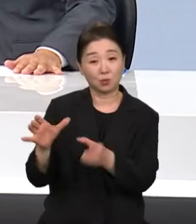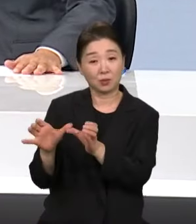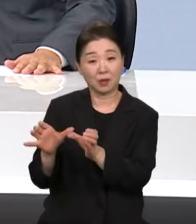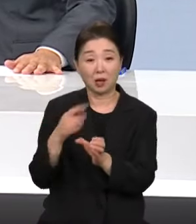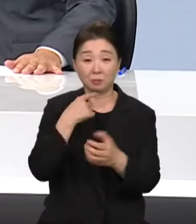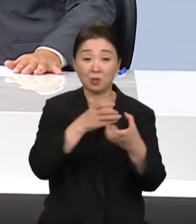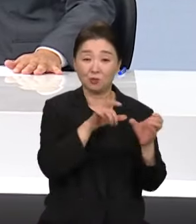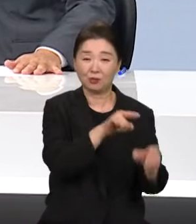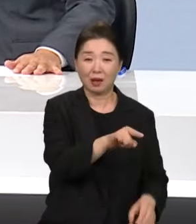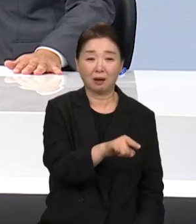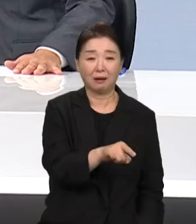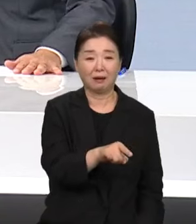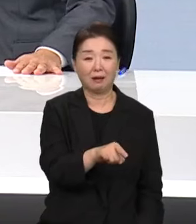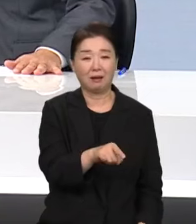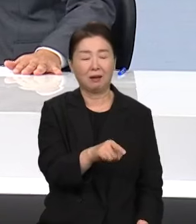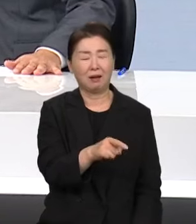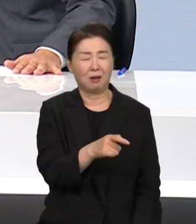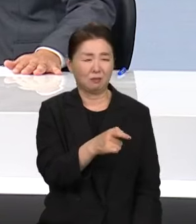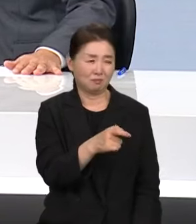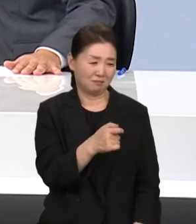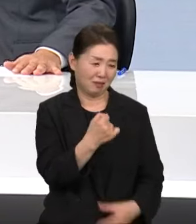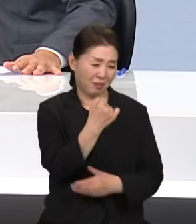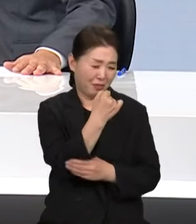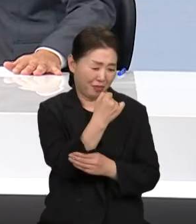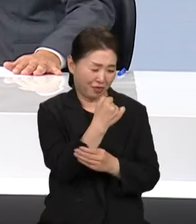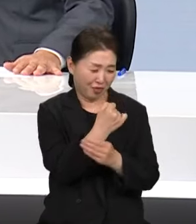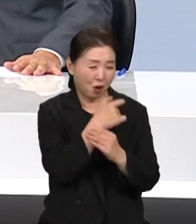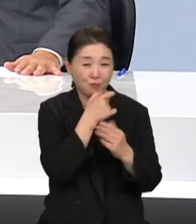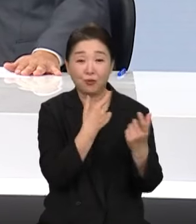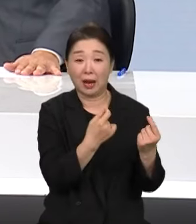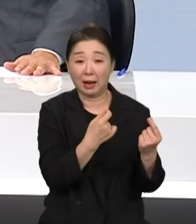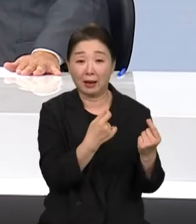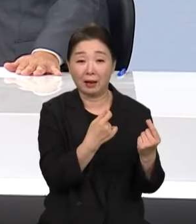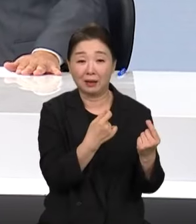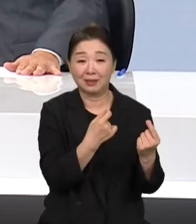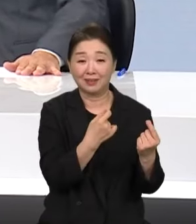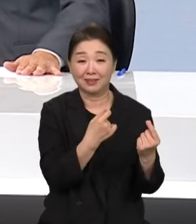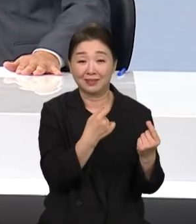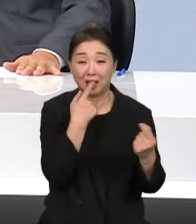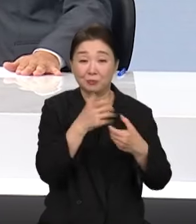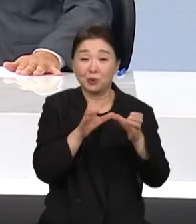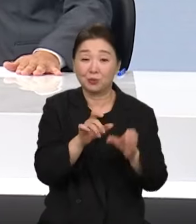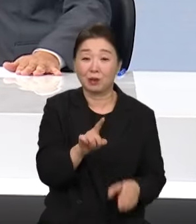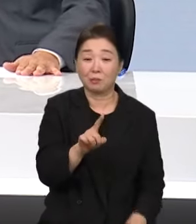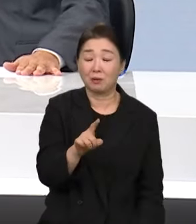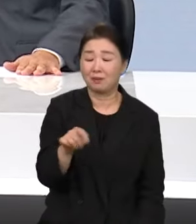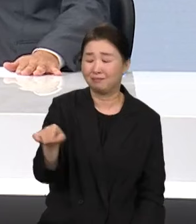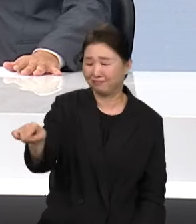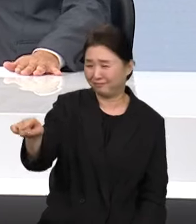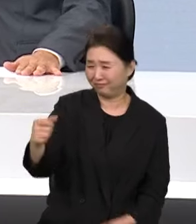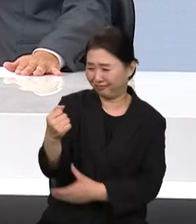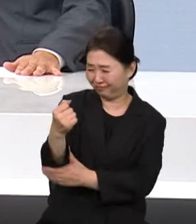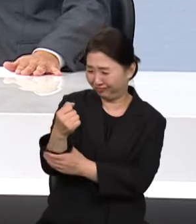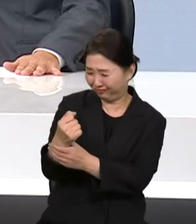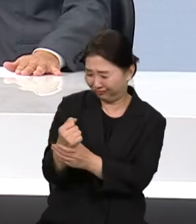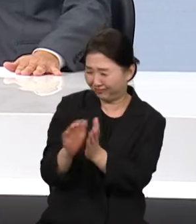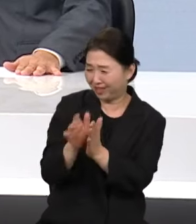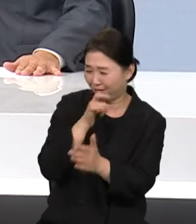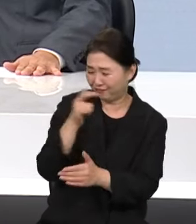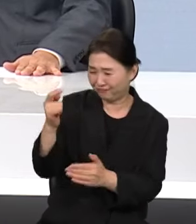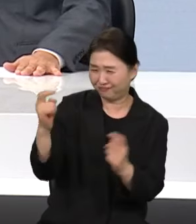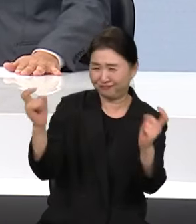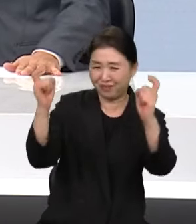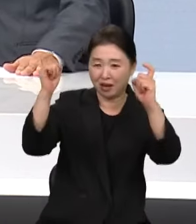보로 자 썩기 쉬운 고인물이다 얘기를 했습니다 호남에서 그러자 민주당에서는 조국당 상하기 시작한 물이다라고 서로